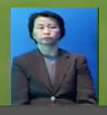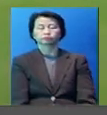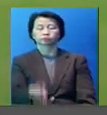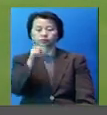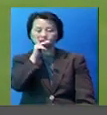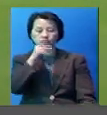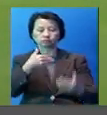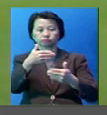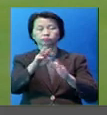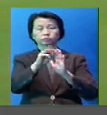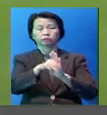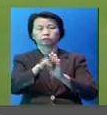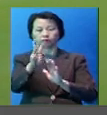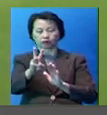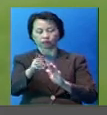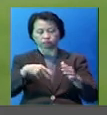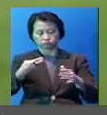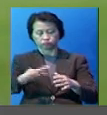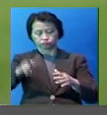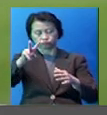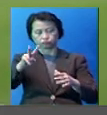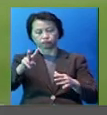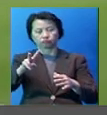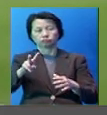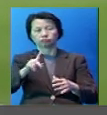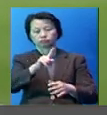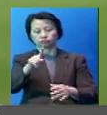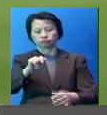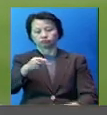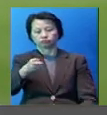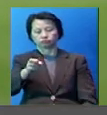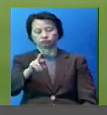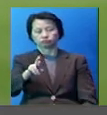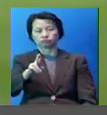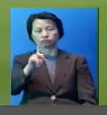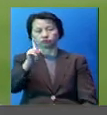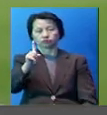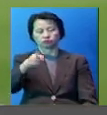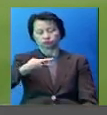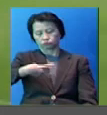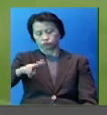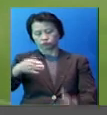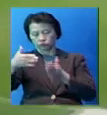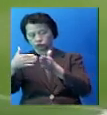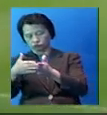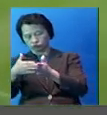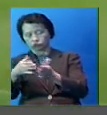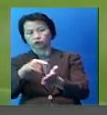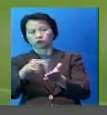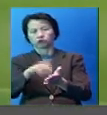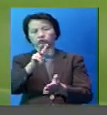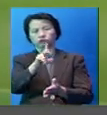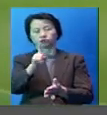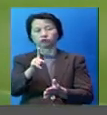Kedah di depan seawal minit ke-6 menerusi tandukan Muhammad Zafir Muhammad Yusof hasil satu sepakan sudut. Minit